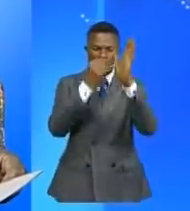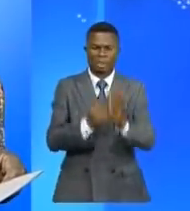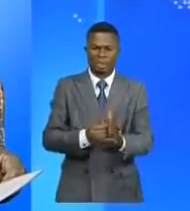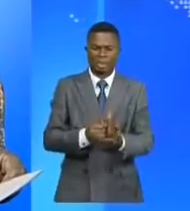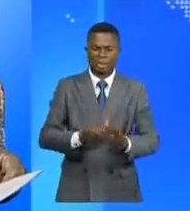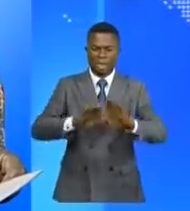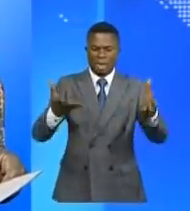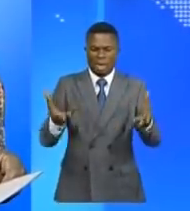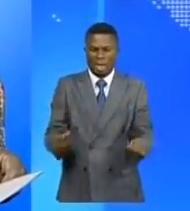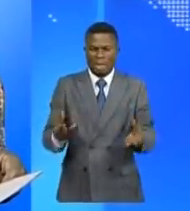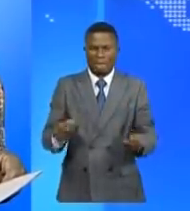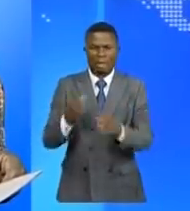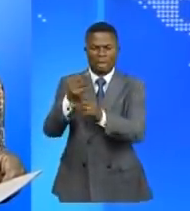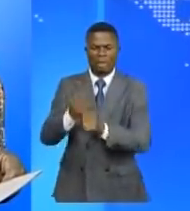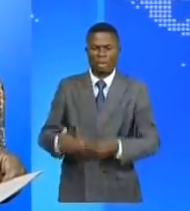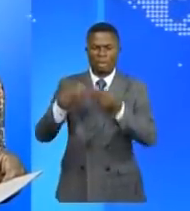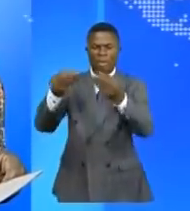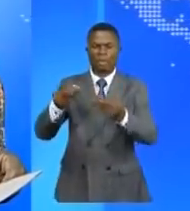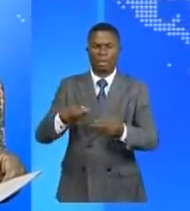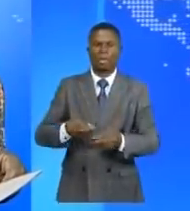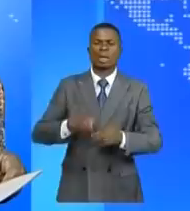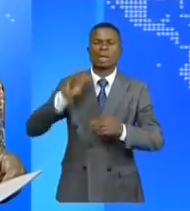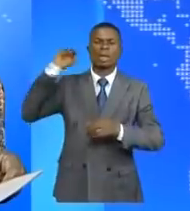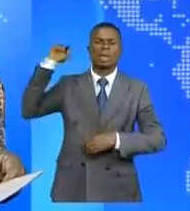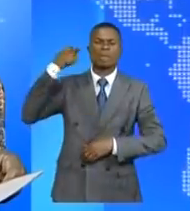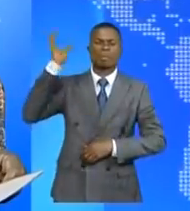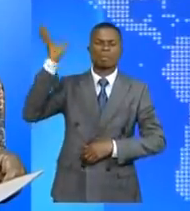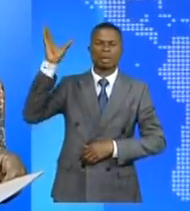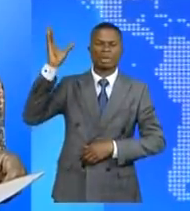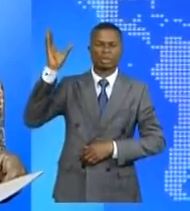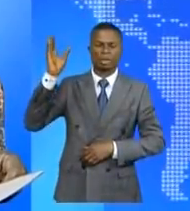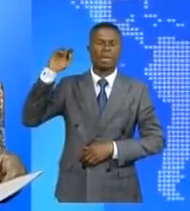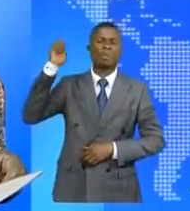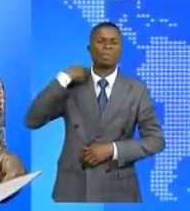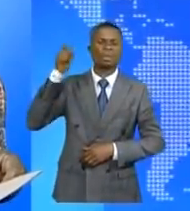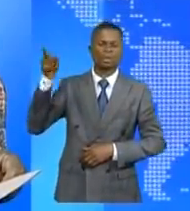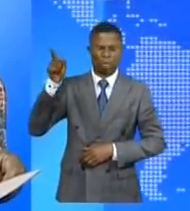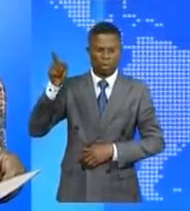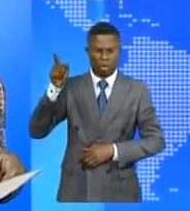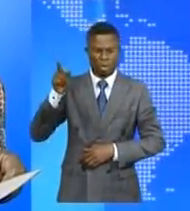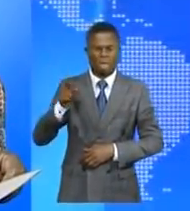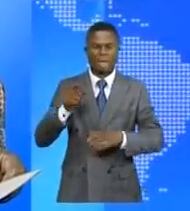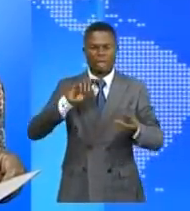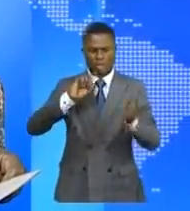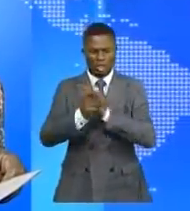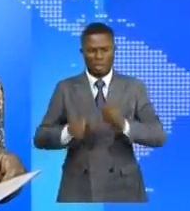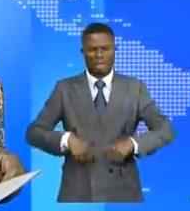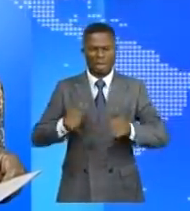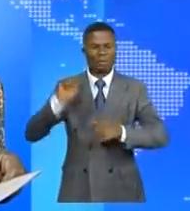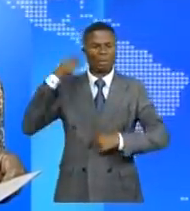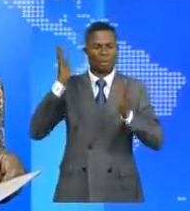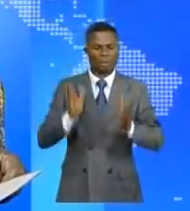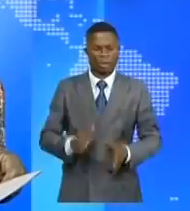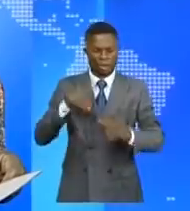été réceptionnés et remis à la prison de cette province par le gouverneur intérimaire. Question d'harmoniser la vie des prisonniers